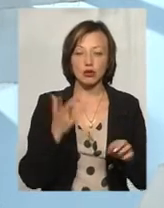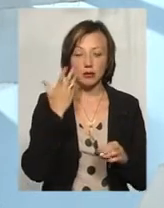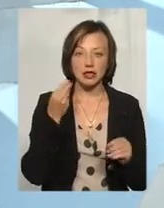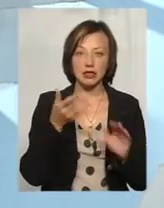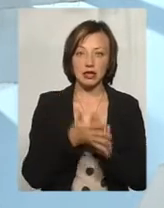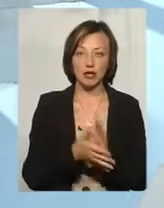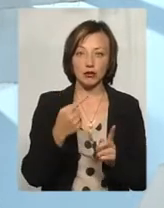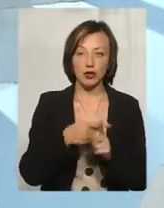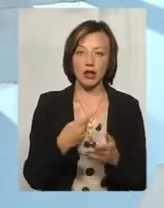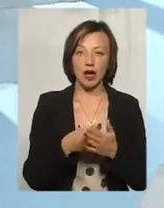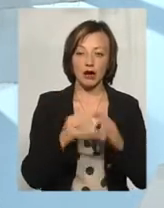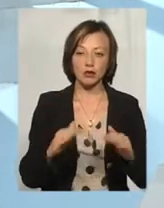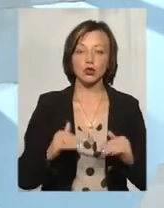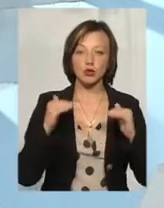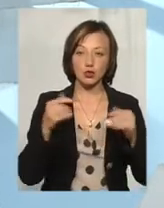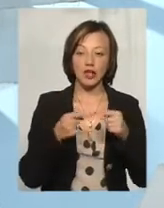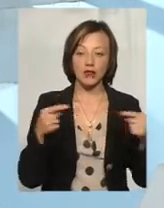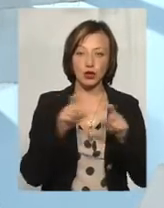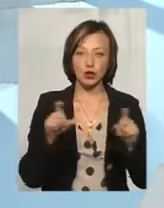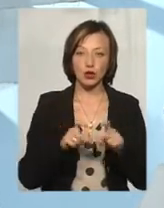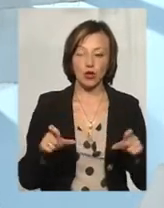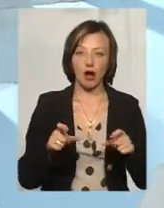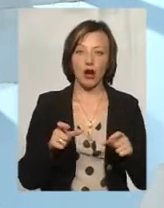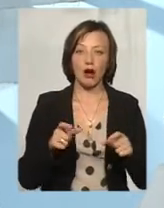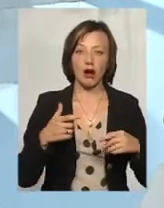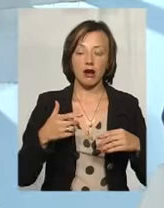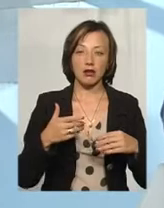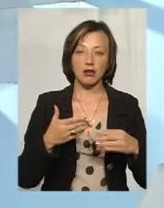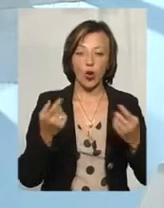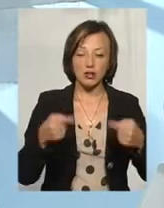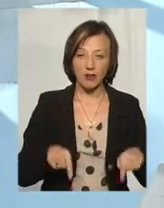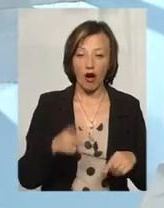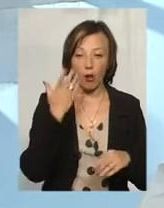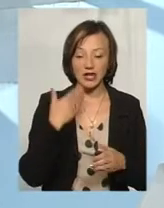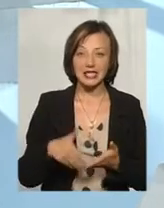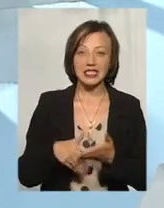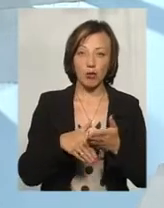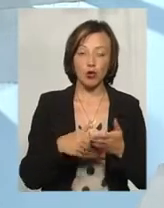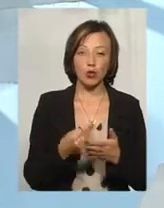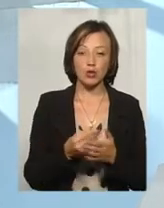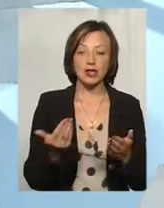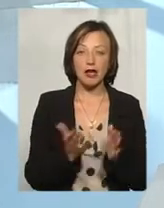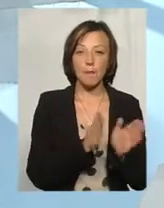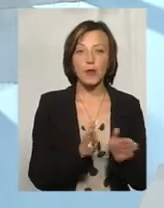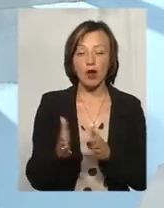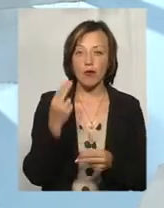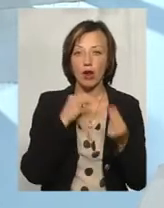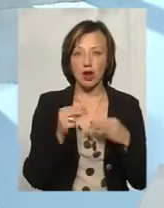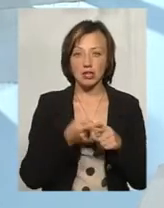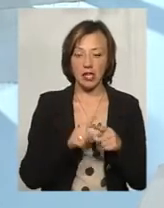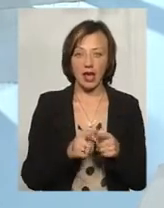затрати плюс тарифи ростуть, інфраструктура розвалюється, при стимулюючому з'являється механізм покращення